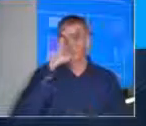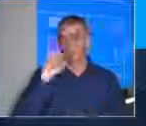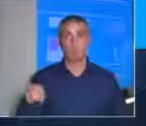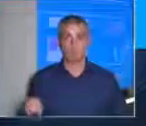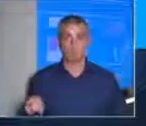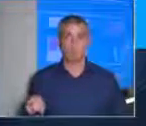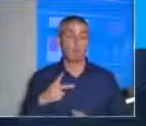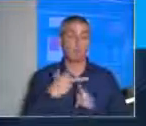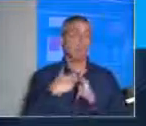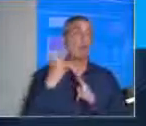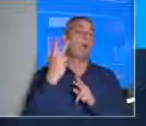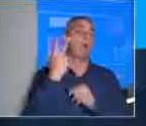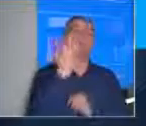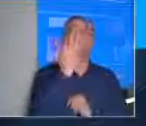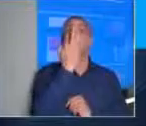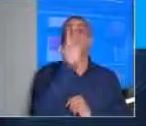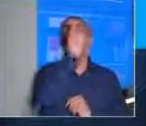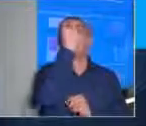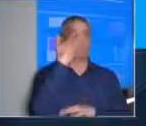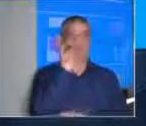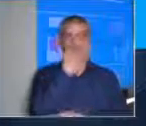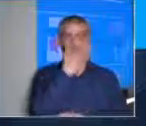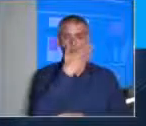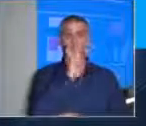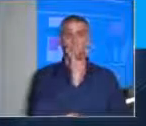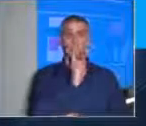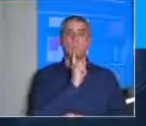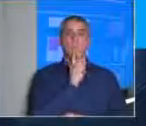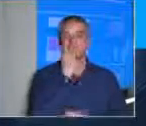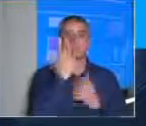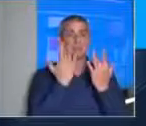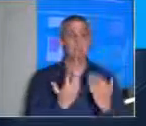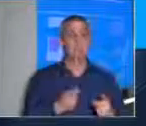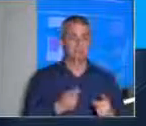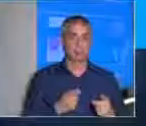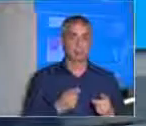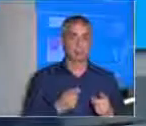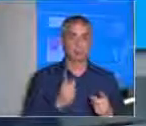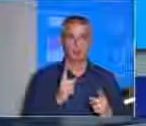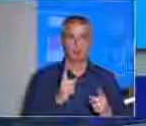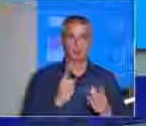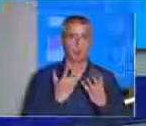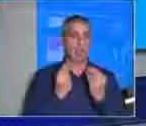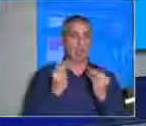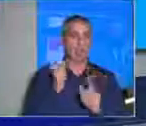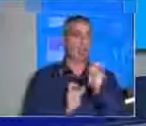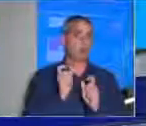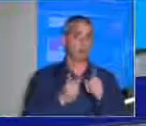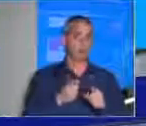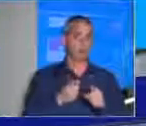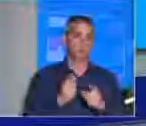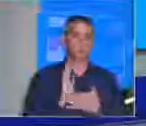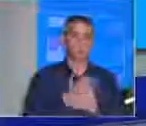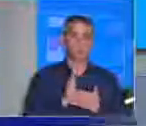רפובליקני, ורק כמה מדינות מועטות מבחינה מספרית, אבל רביעיות אוכלוסייה